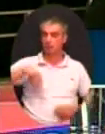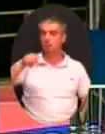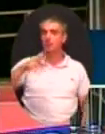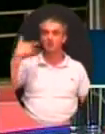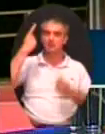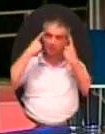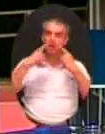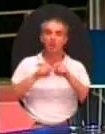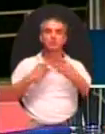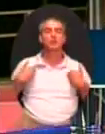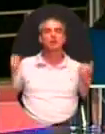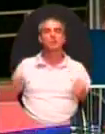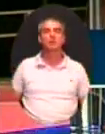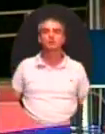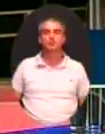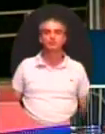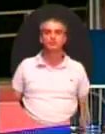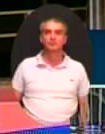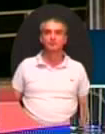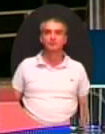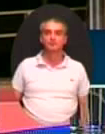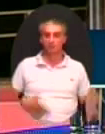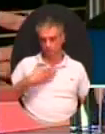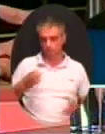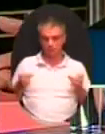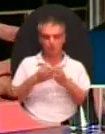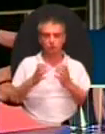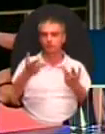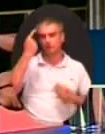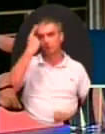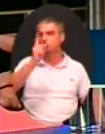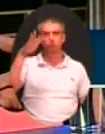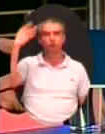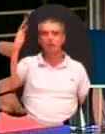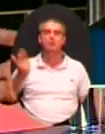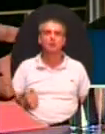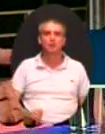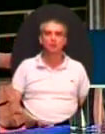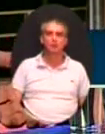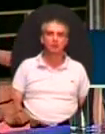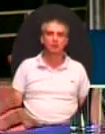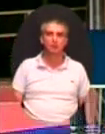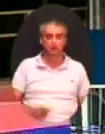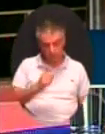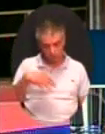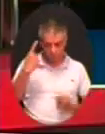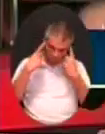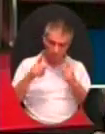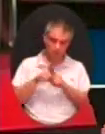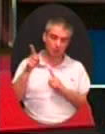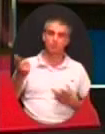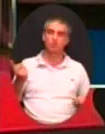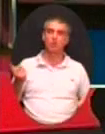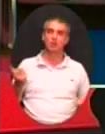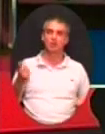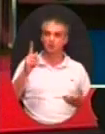יהיה חרדי כמוני, ואני רוצה להשתדך. מאיפה את יודעת שזה לא יהיה? איך יכול להשתדך? זה בדור הרביעי